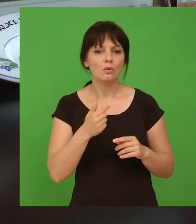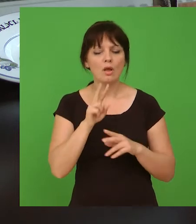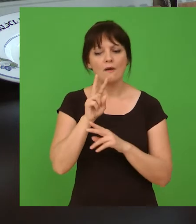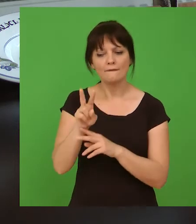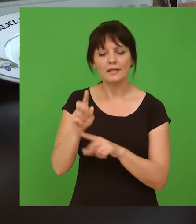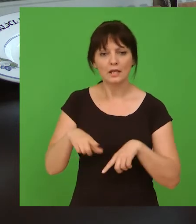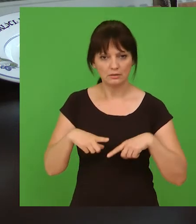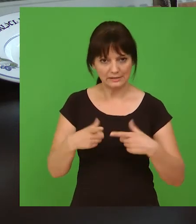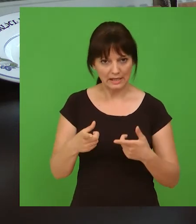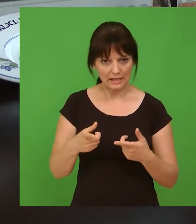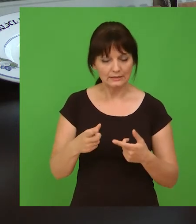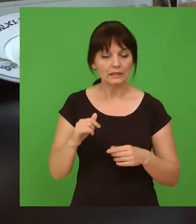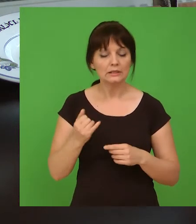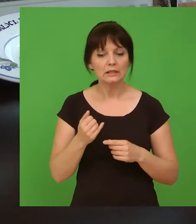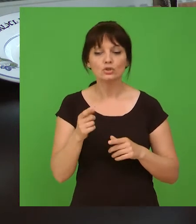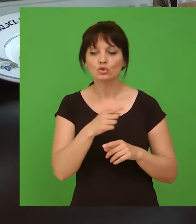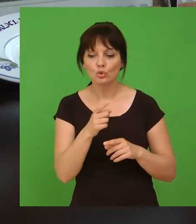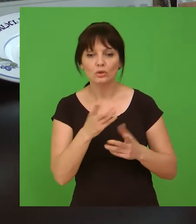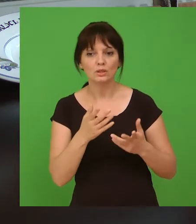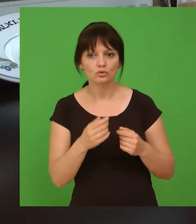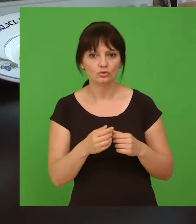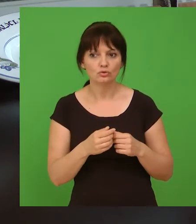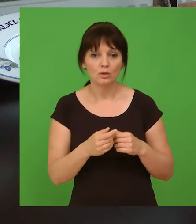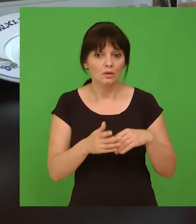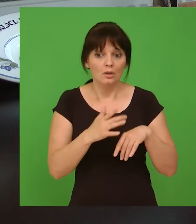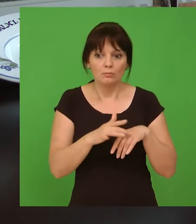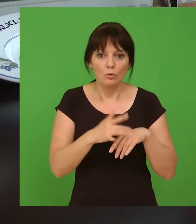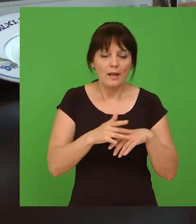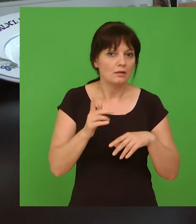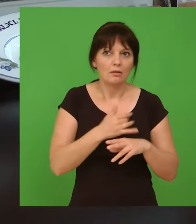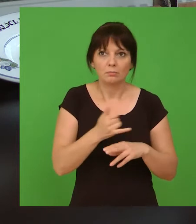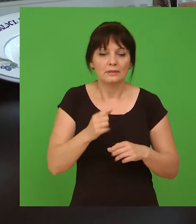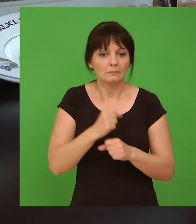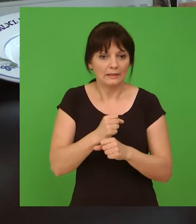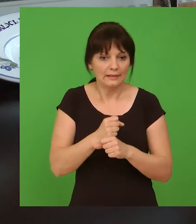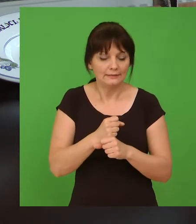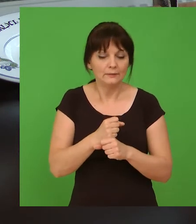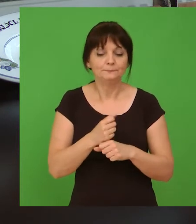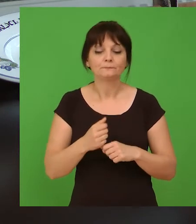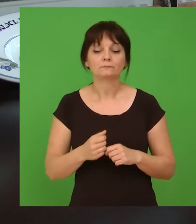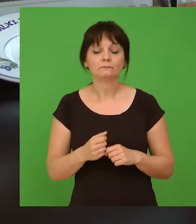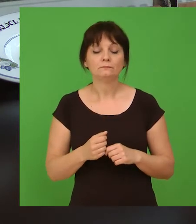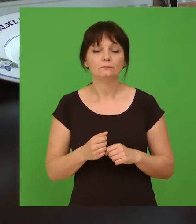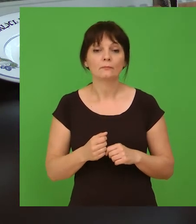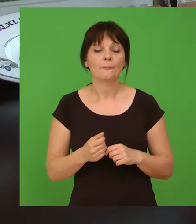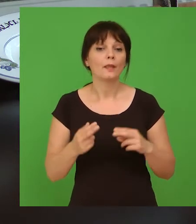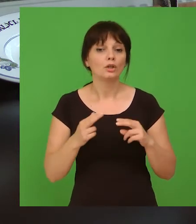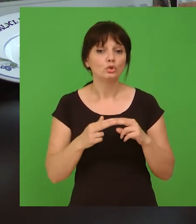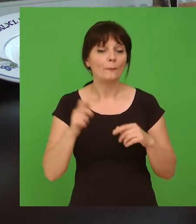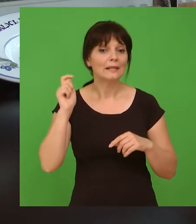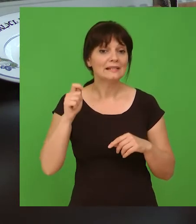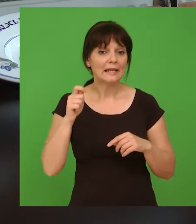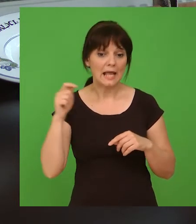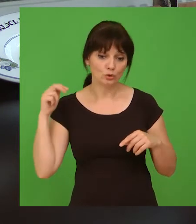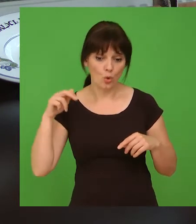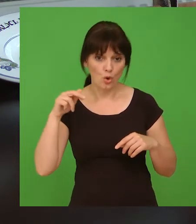az életét, és ők is a maguk részéről igyekeznek mindent megtenni. Ennek része volt az egyébként, hogy több szenátor is